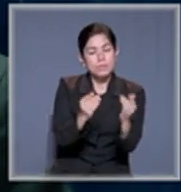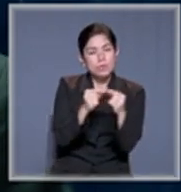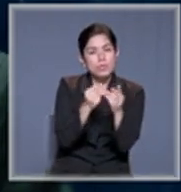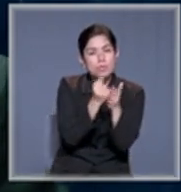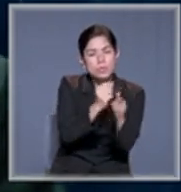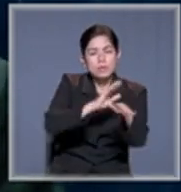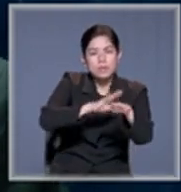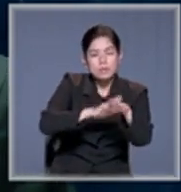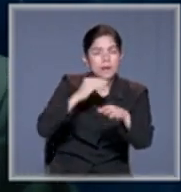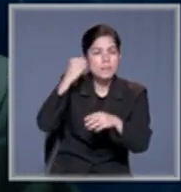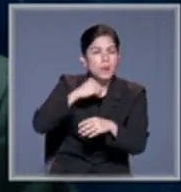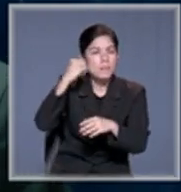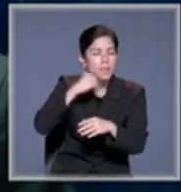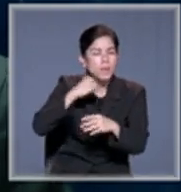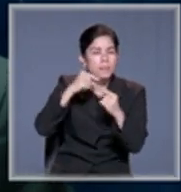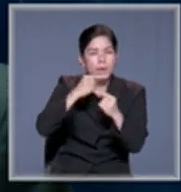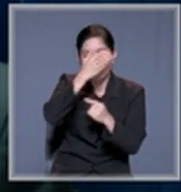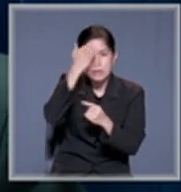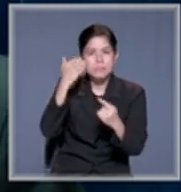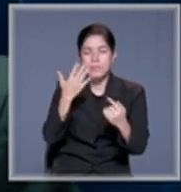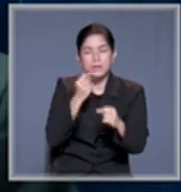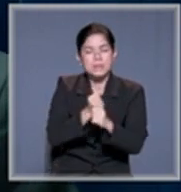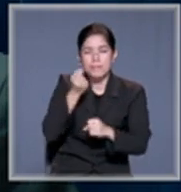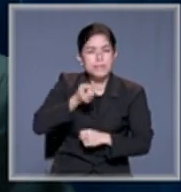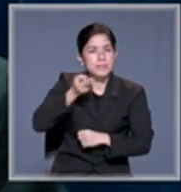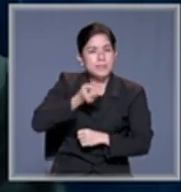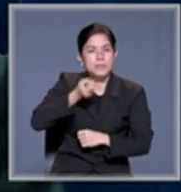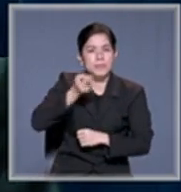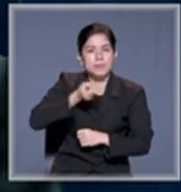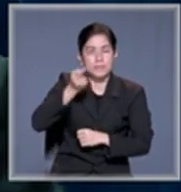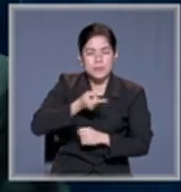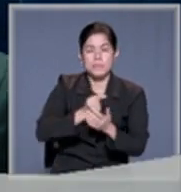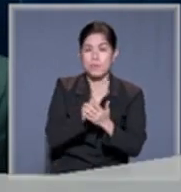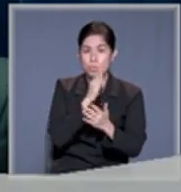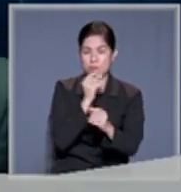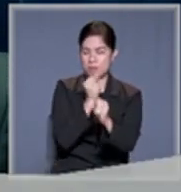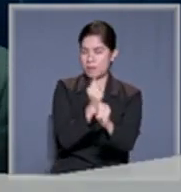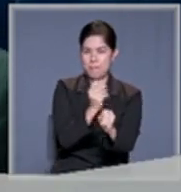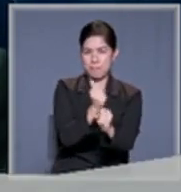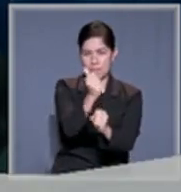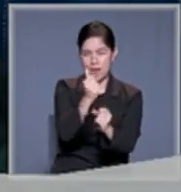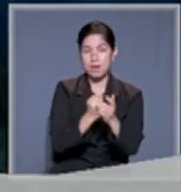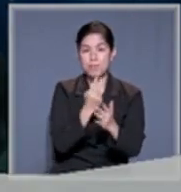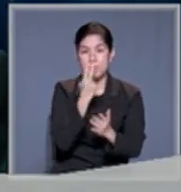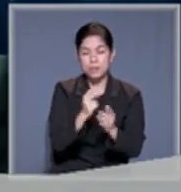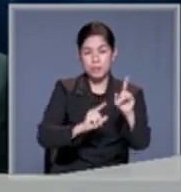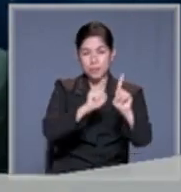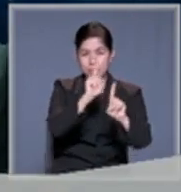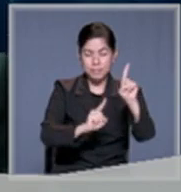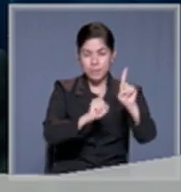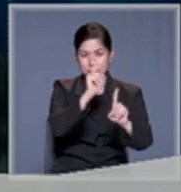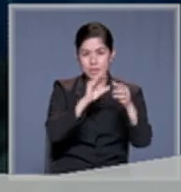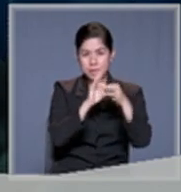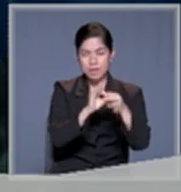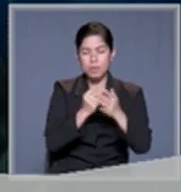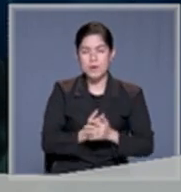ให้ลืมแล้วก็ทำต่อจนเป็นกิจวัตรปกตินะครับถ้าถึงจุดนั้นได้เนี่ยเราคงมาดูสถิติของโรค